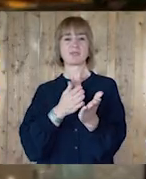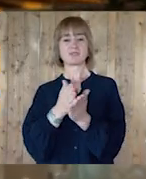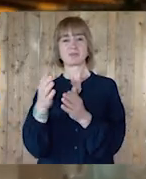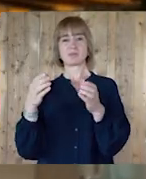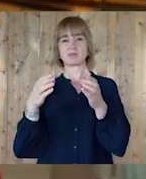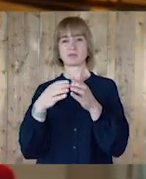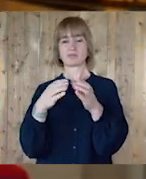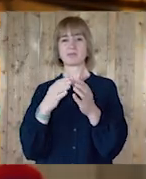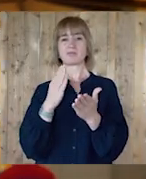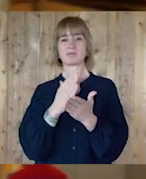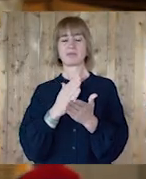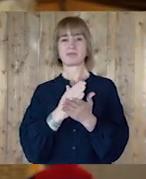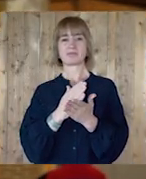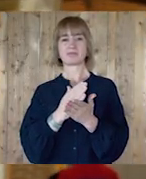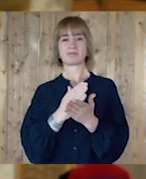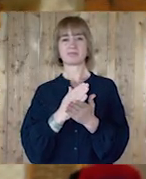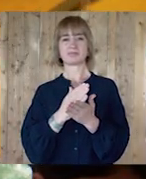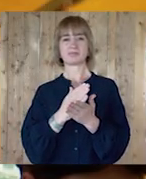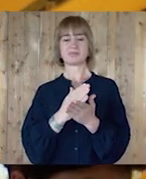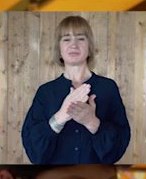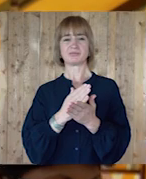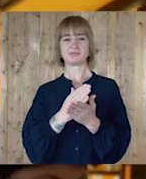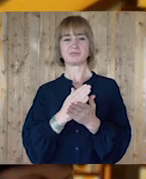Პროექტის სამიზნე ჯგუფს წარმოადგენენ